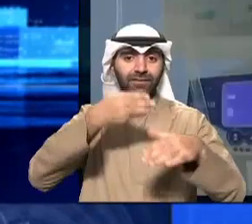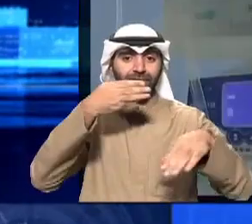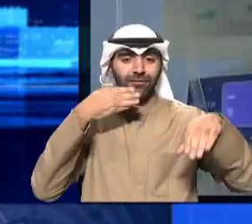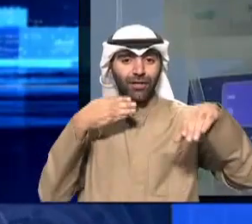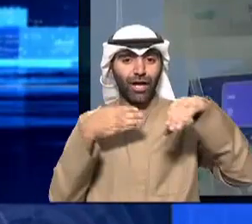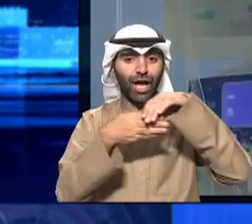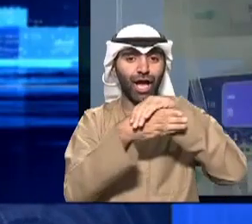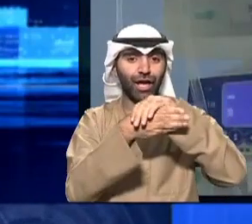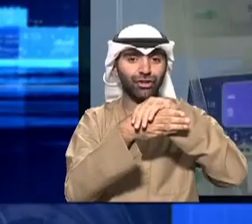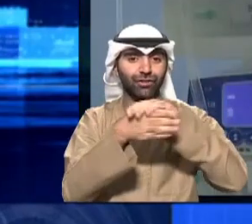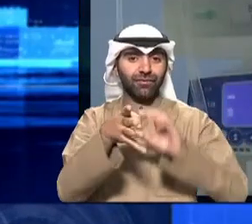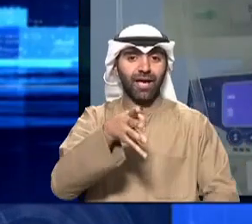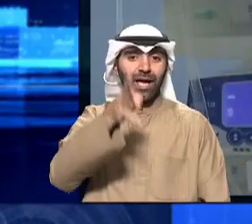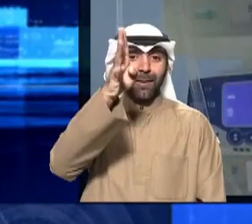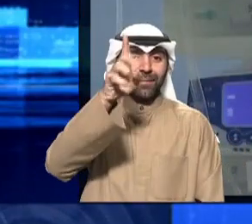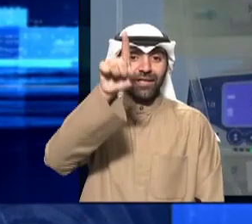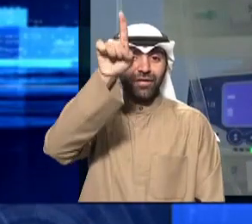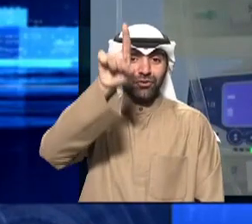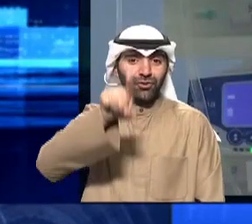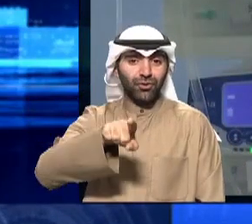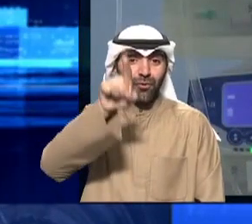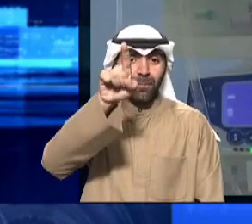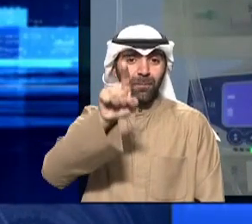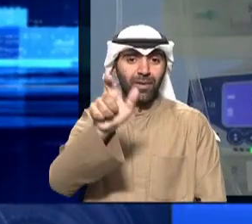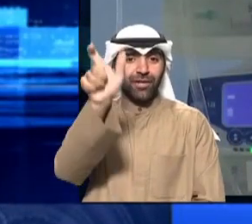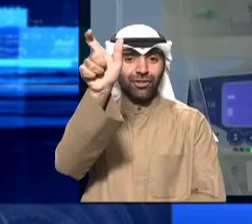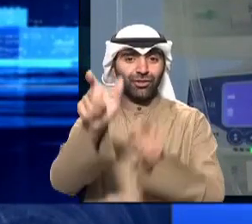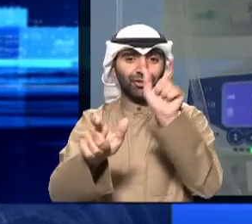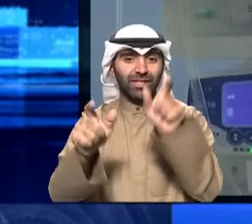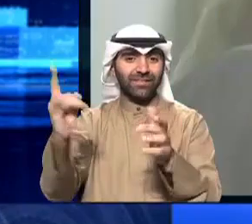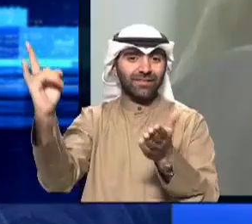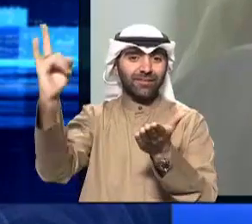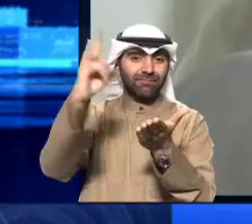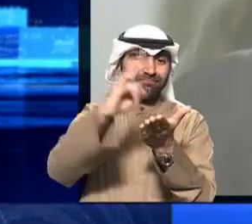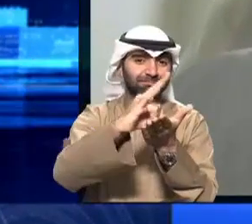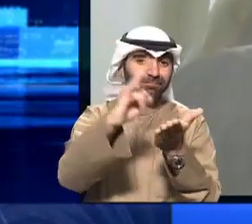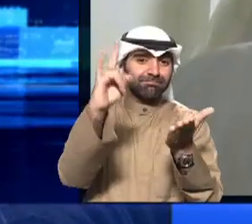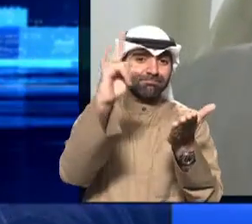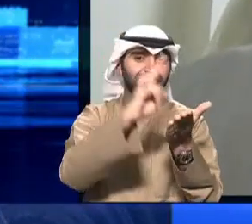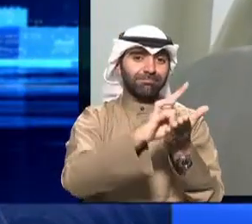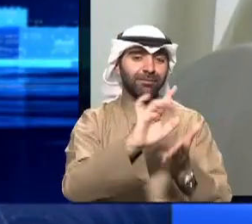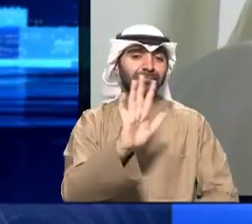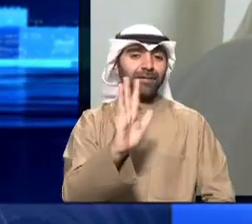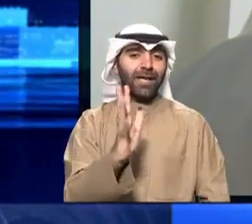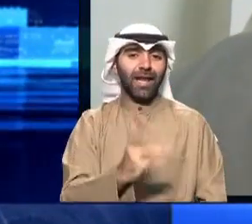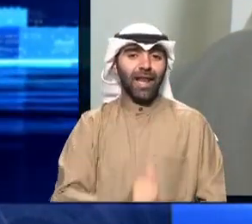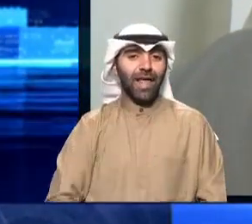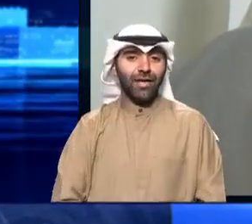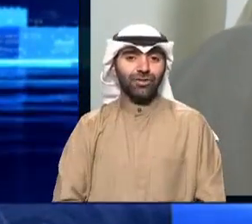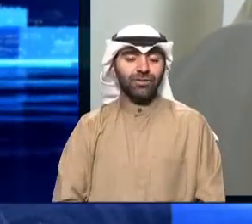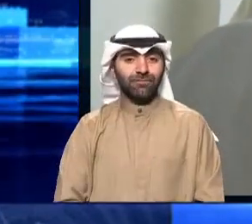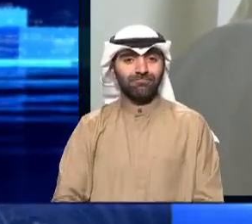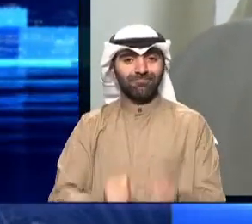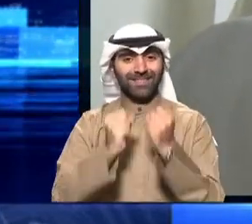شهدته البلاد العام الماضي، إلا أنه كان ضروري الإعلان عنها بسبب كما